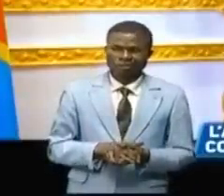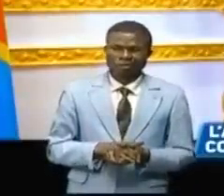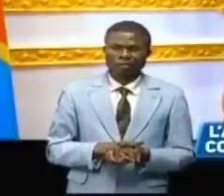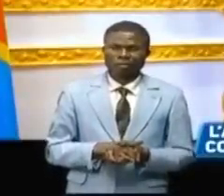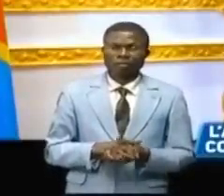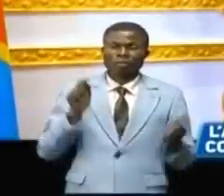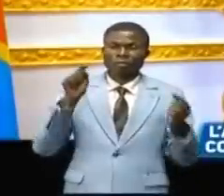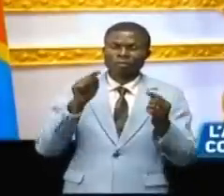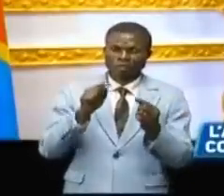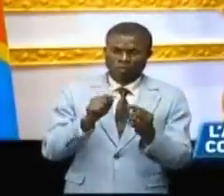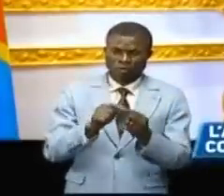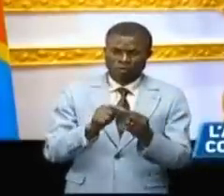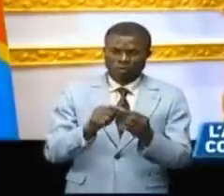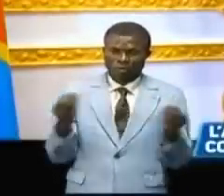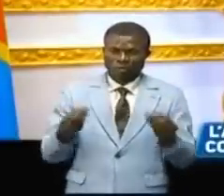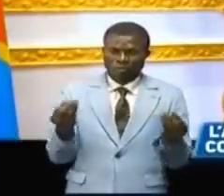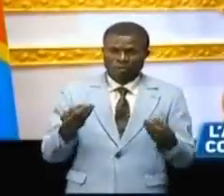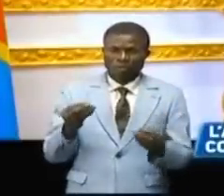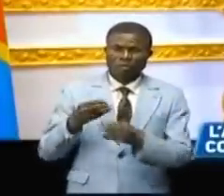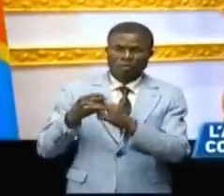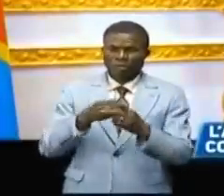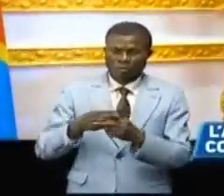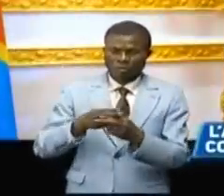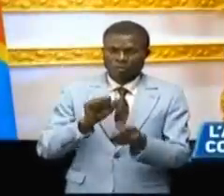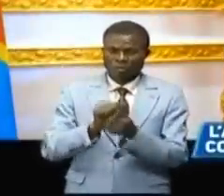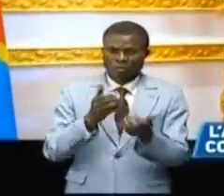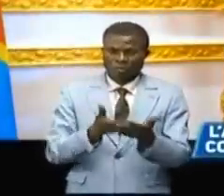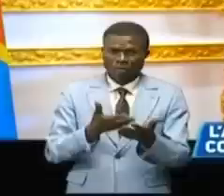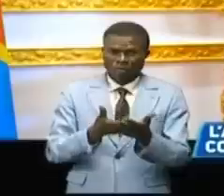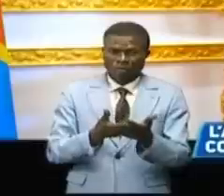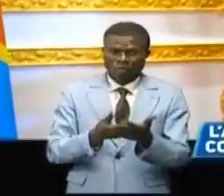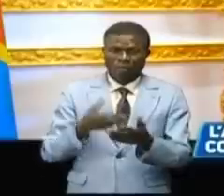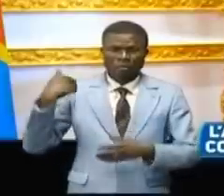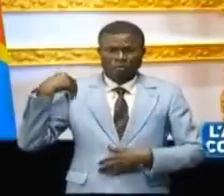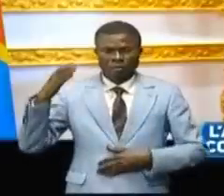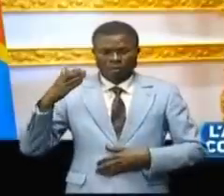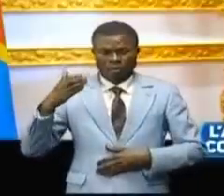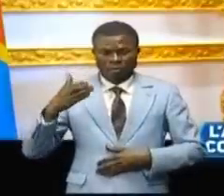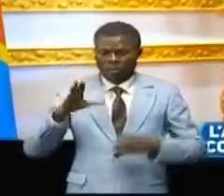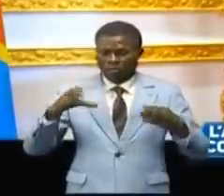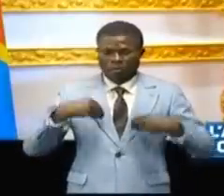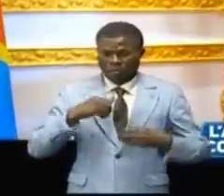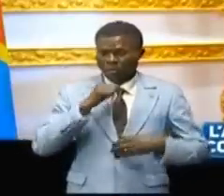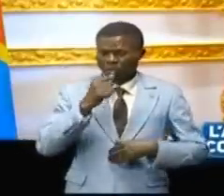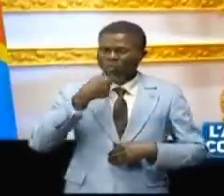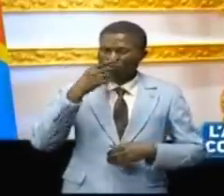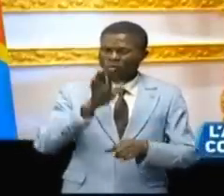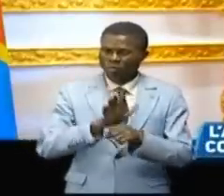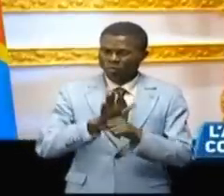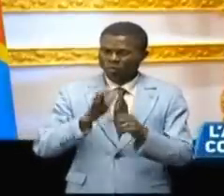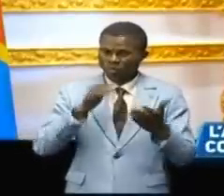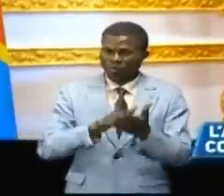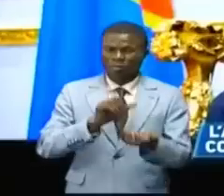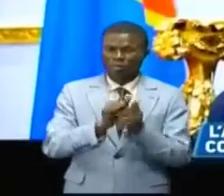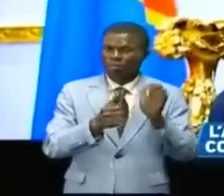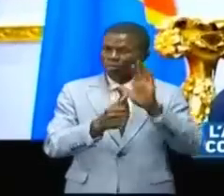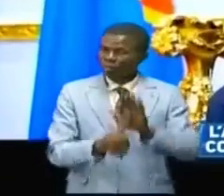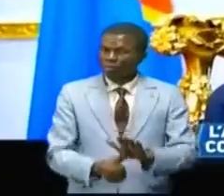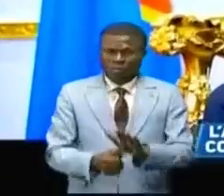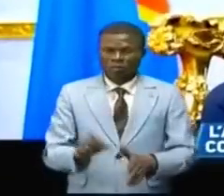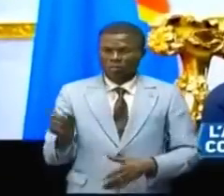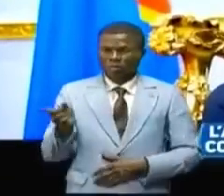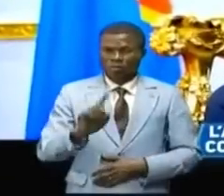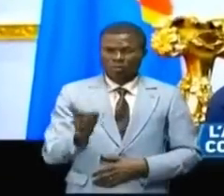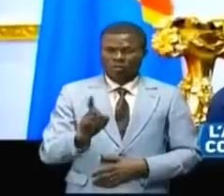leurs attributions fassent le contrôle qui les concerne. Le chef de l'État n'a cessé de le dire. Ce pays n'a jamais eu de classe moyenne.